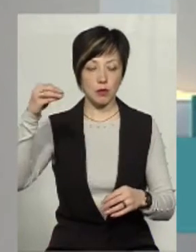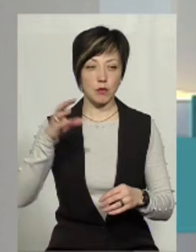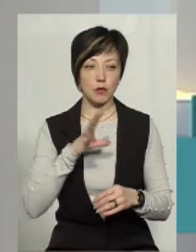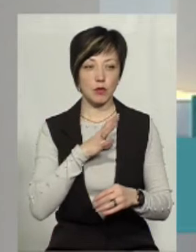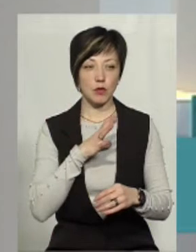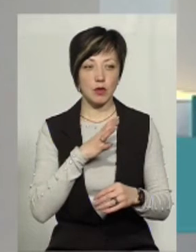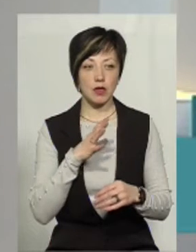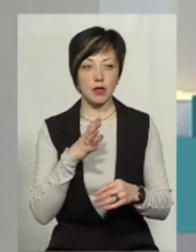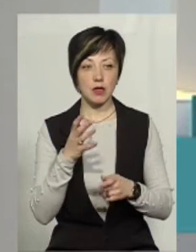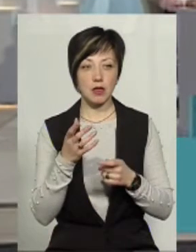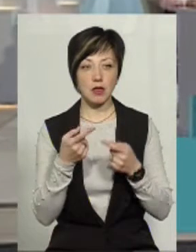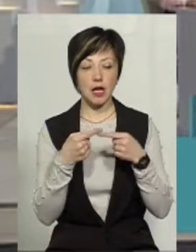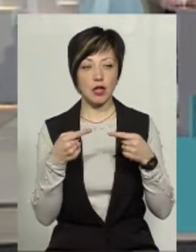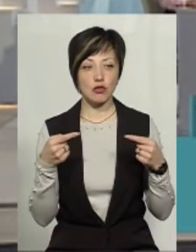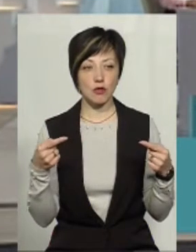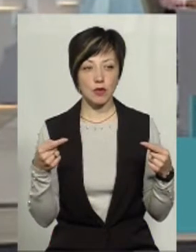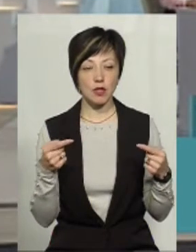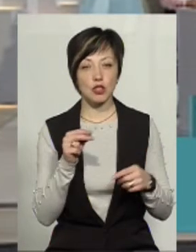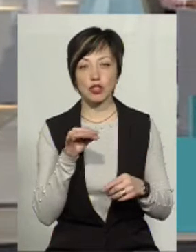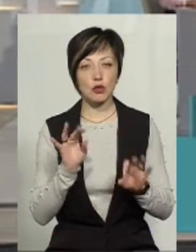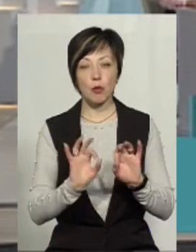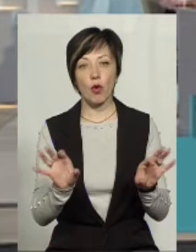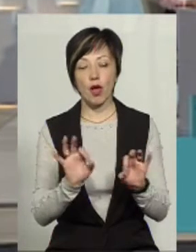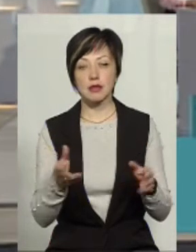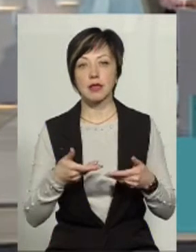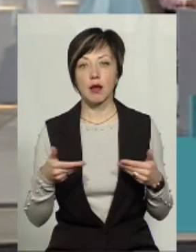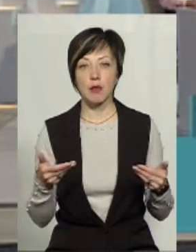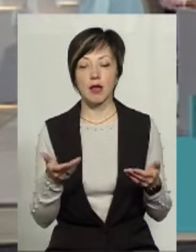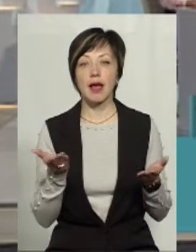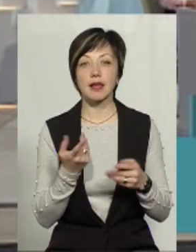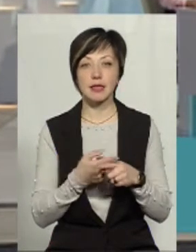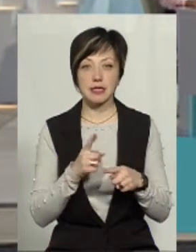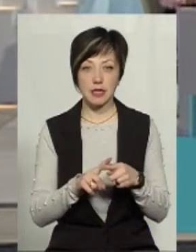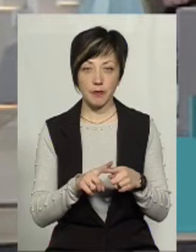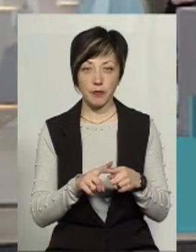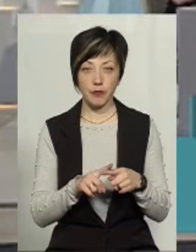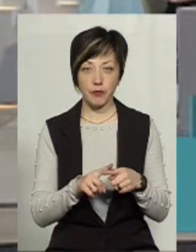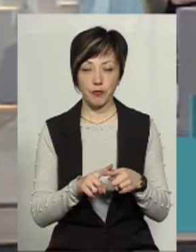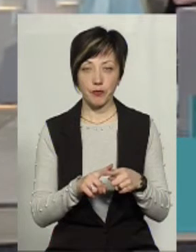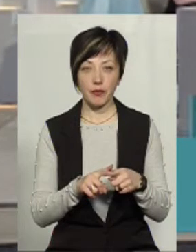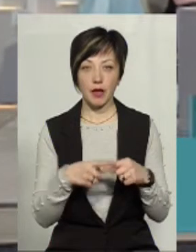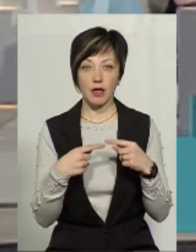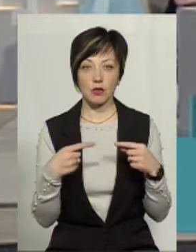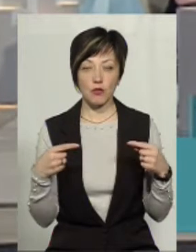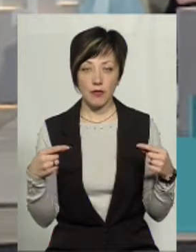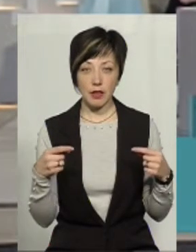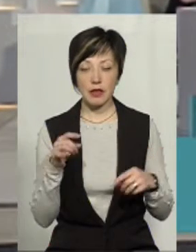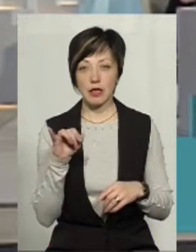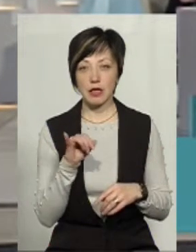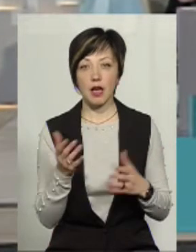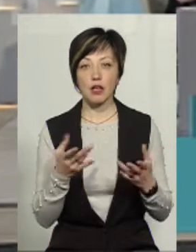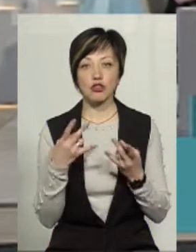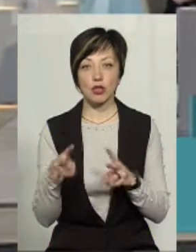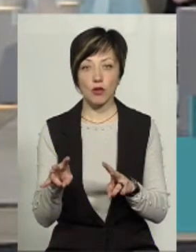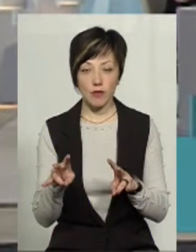викиди якихось речовин. Чи не поясните ви нам, які це речовини,